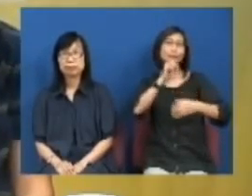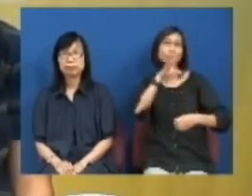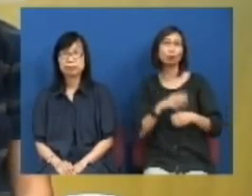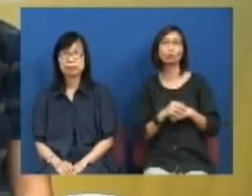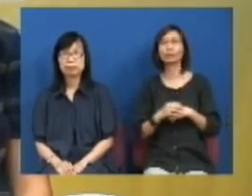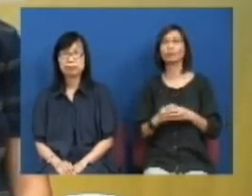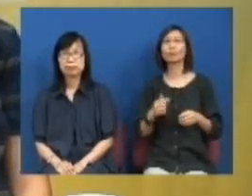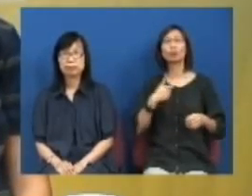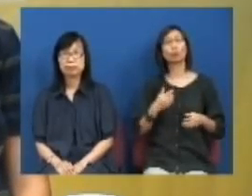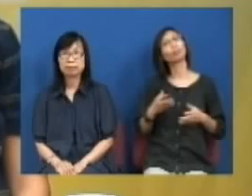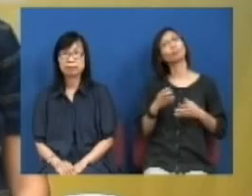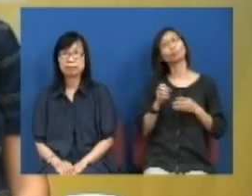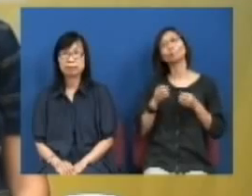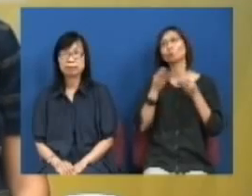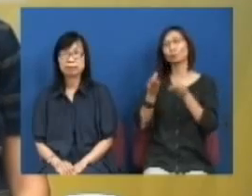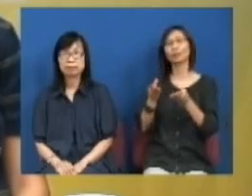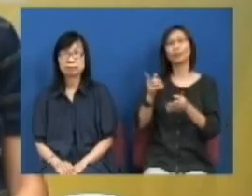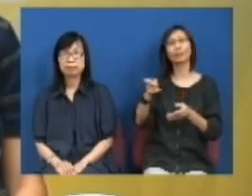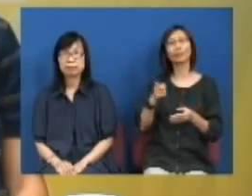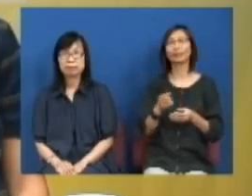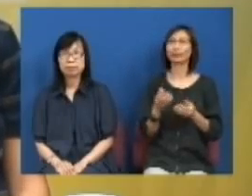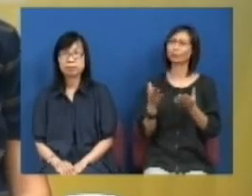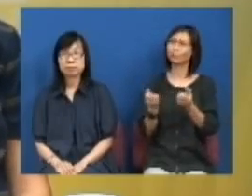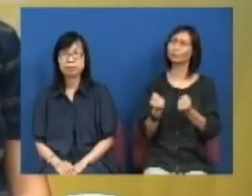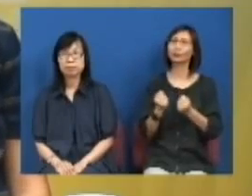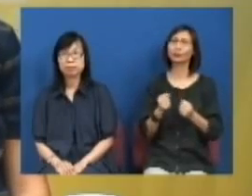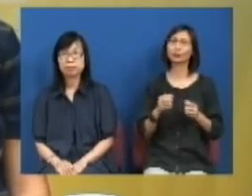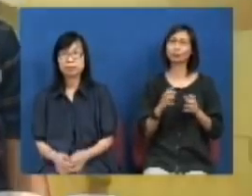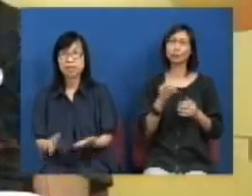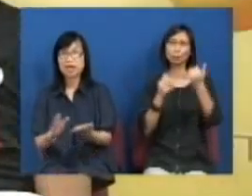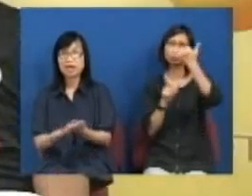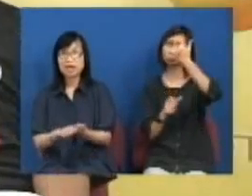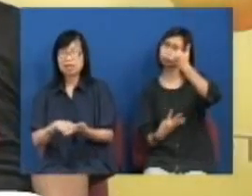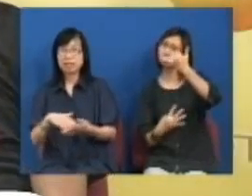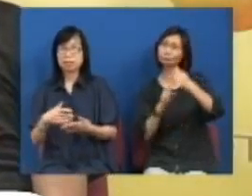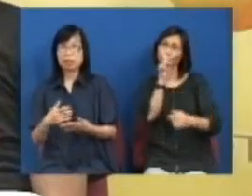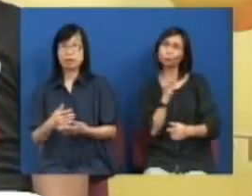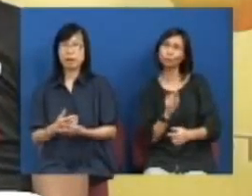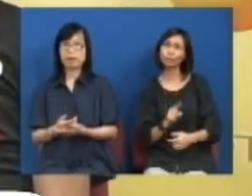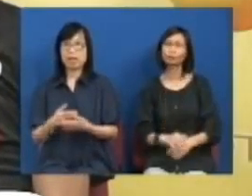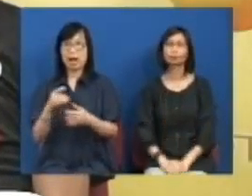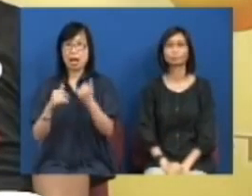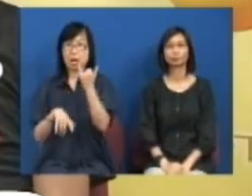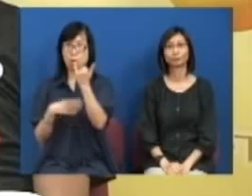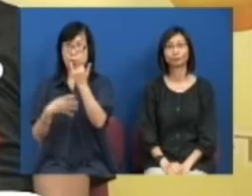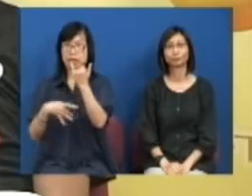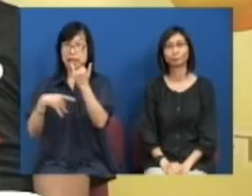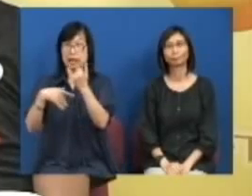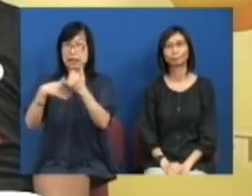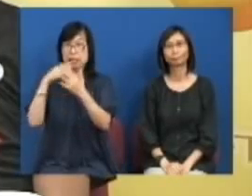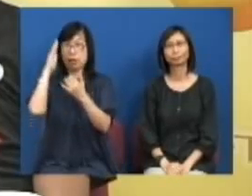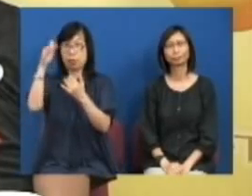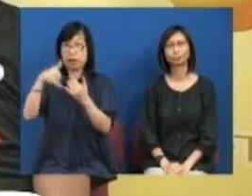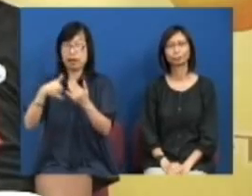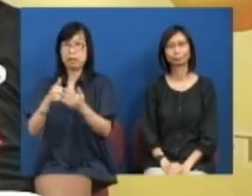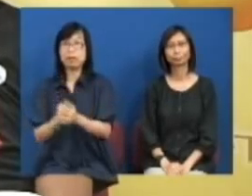將個波拋俾你，咁你點樣去接六四呢個波咧？ 嗱，咁其實即係喺六四嚟臨之前咧，就喺